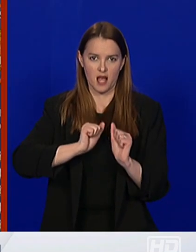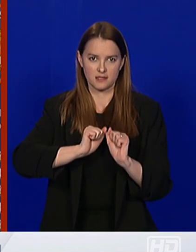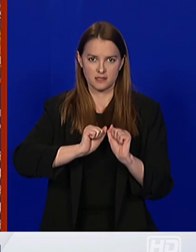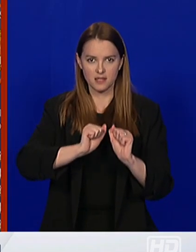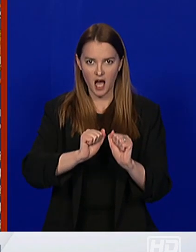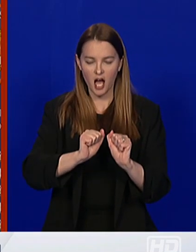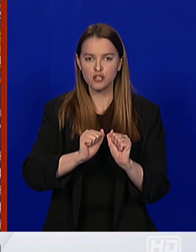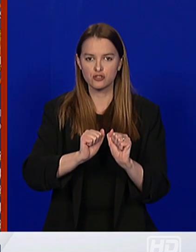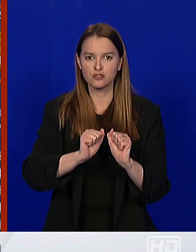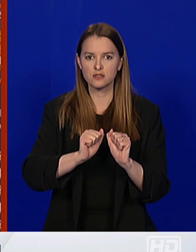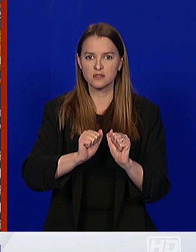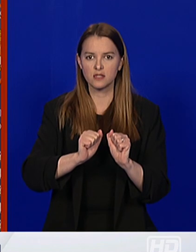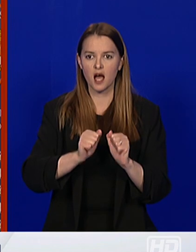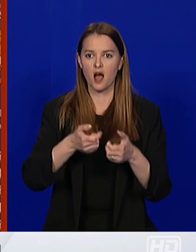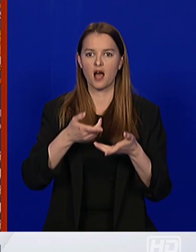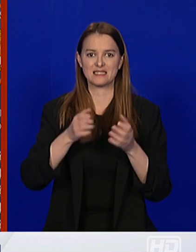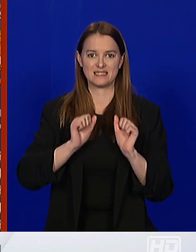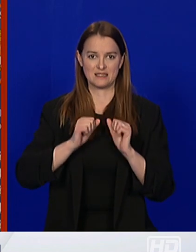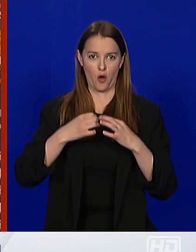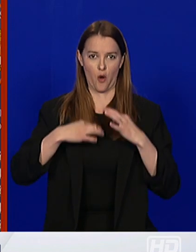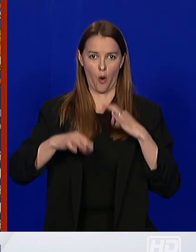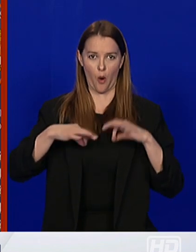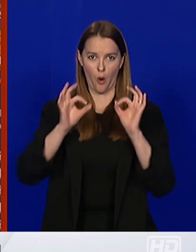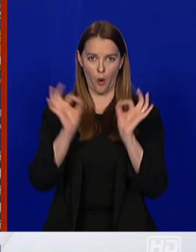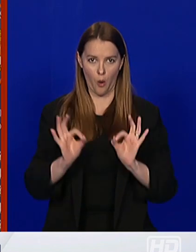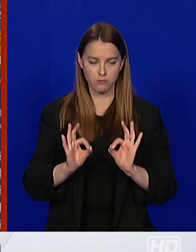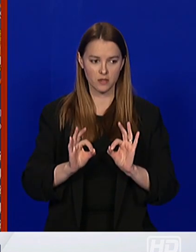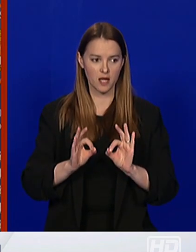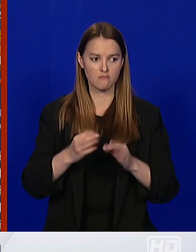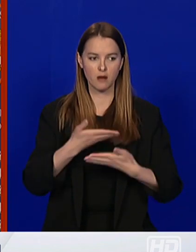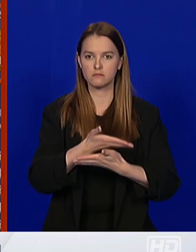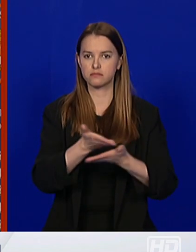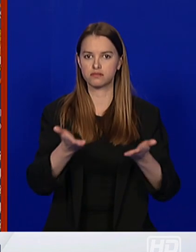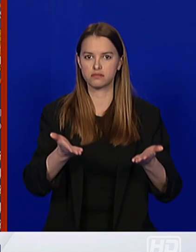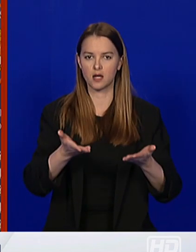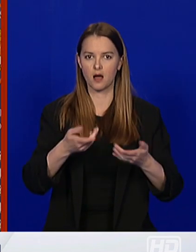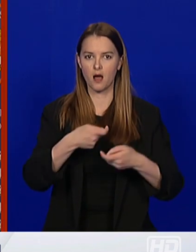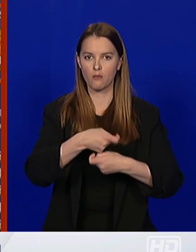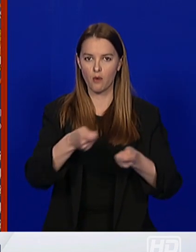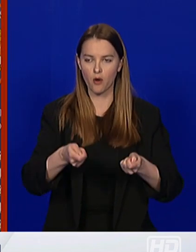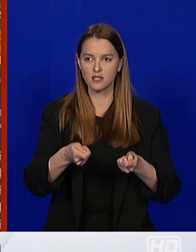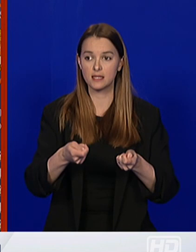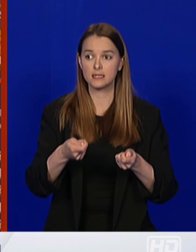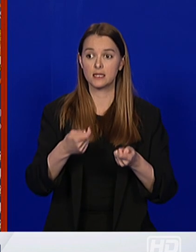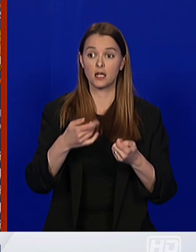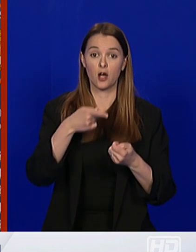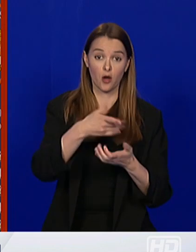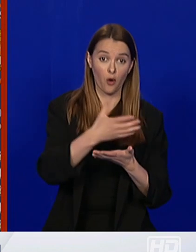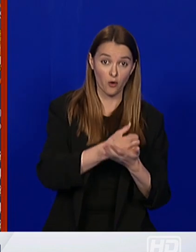je distribuirao zaštitnu opremu na teren. Da li se ona koristi ili se ne koristi, u ovom trenutku je nama to teško